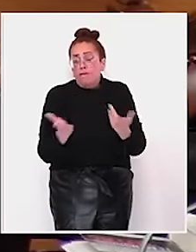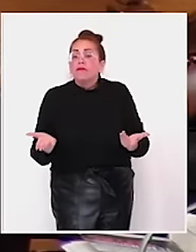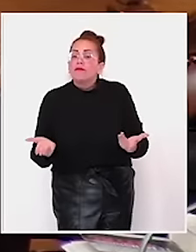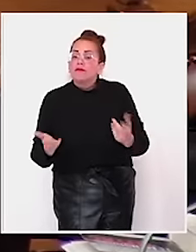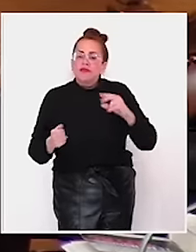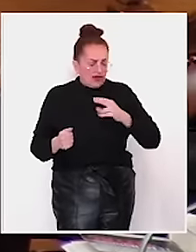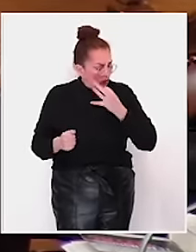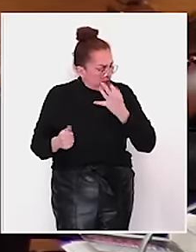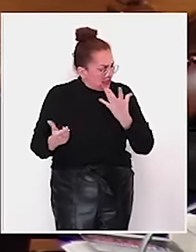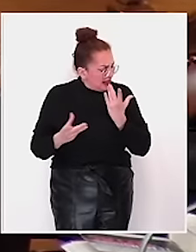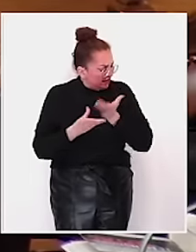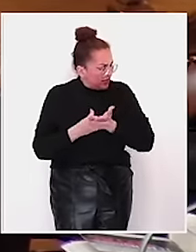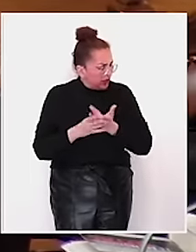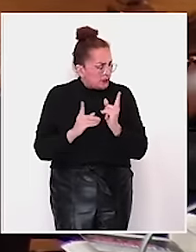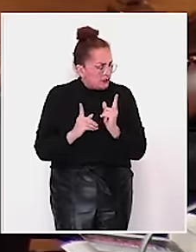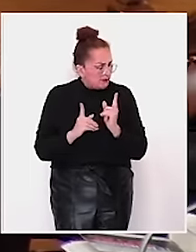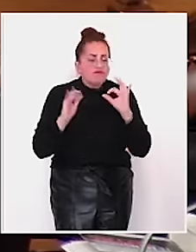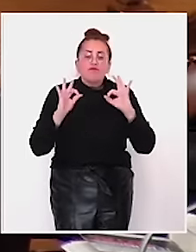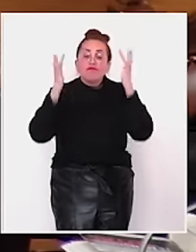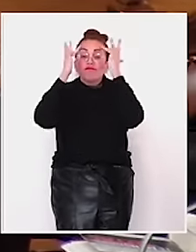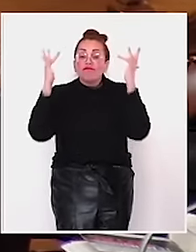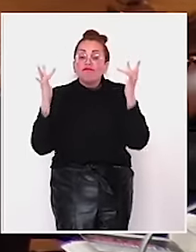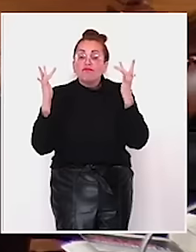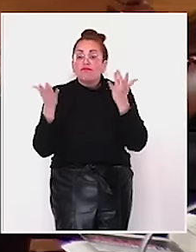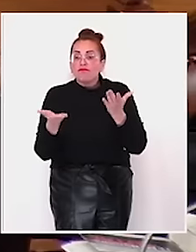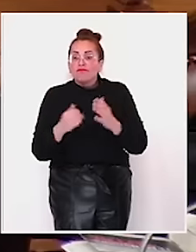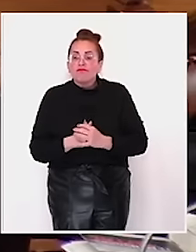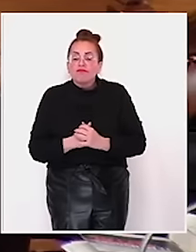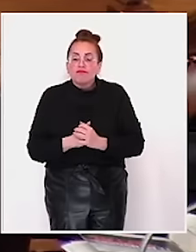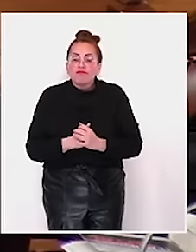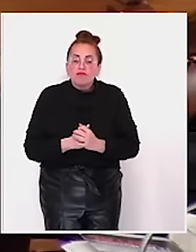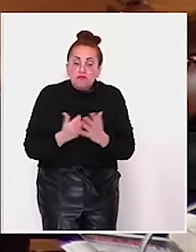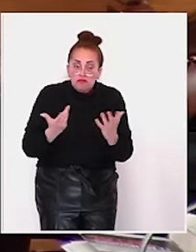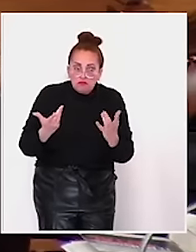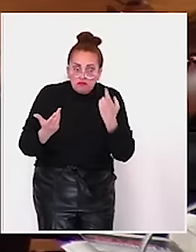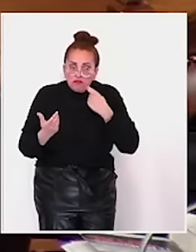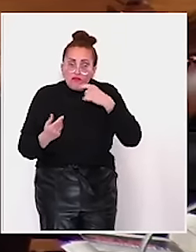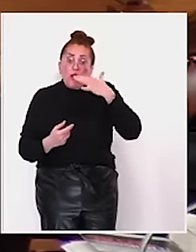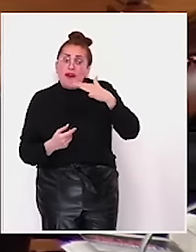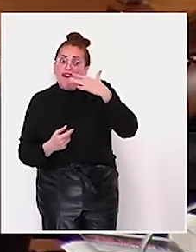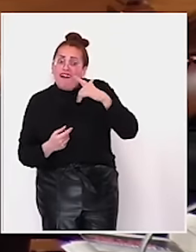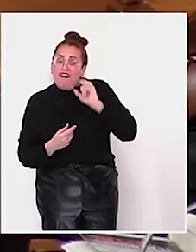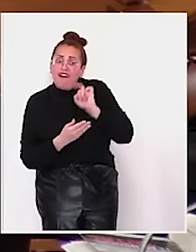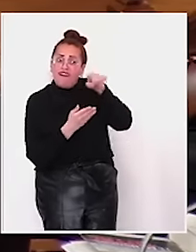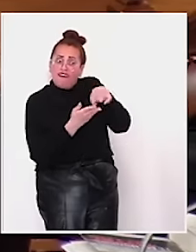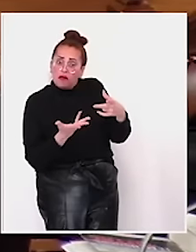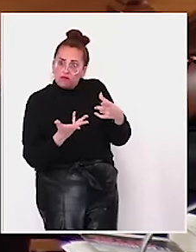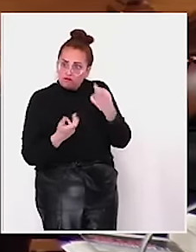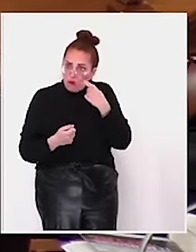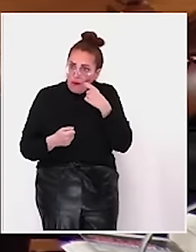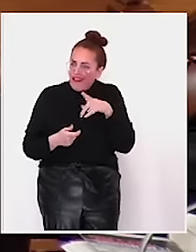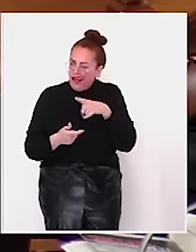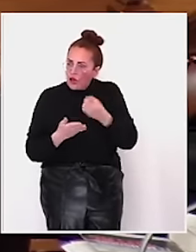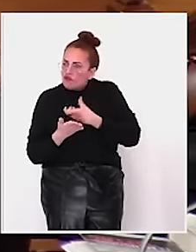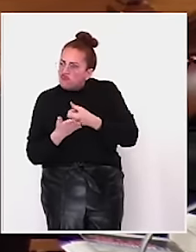ça. C'était pour, comme on parle de la culture, c'était aussi un sujet qu'on traite pas, c'est la question de l'opéra. Vous avez vu que ça fait un petit peu l'actualité,